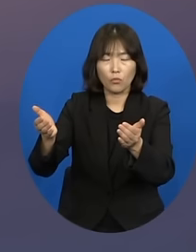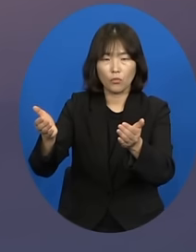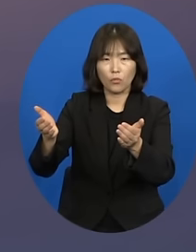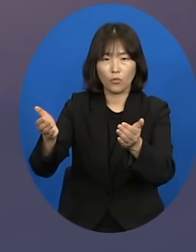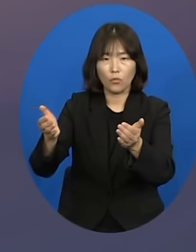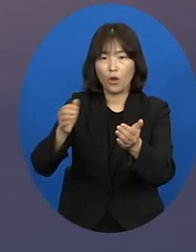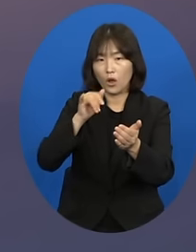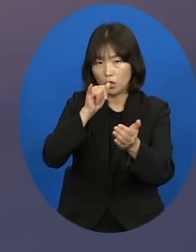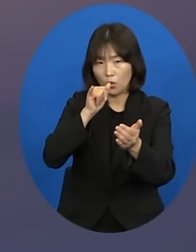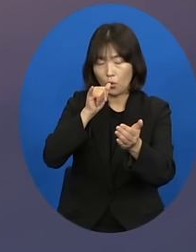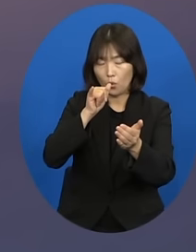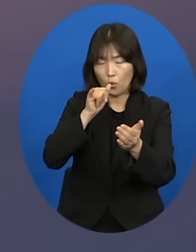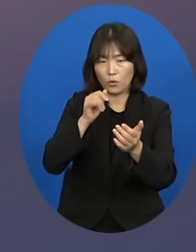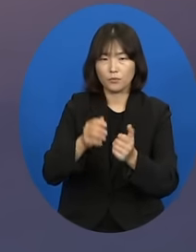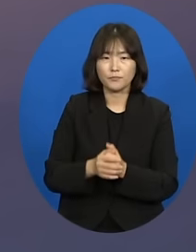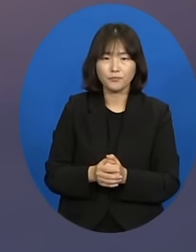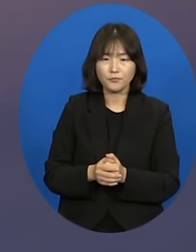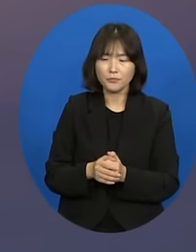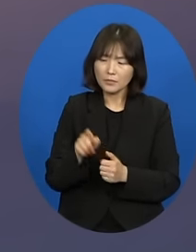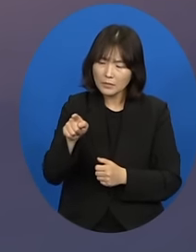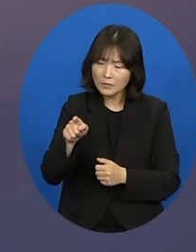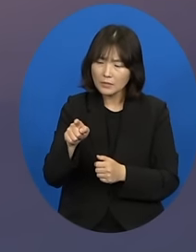그가 병이 이미 오래된 줄을 아시고